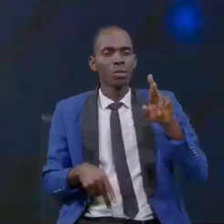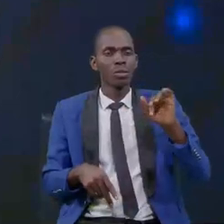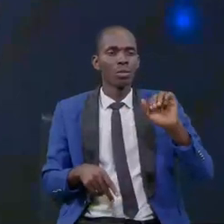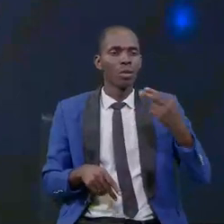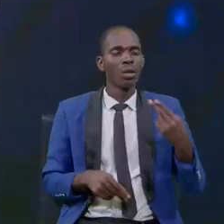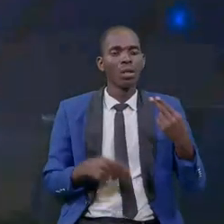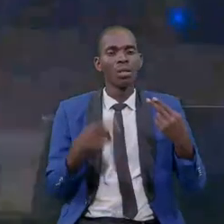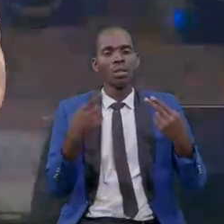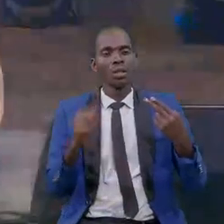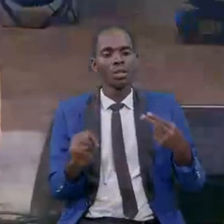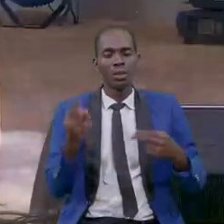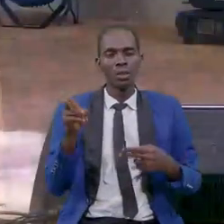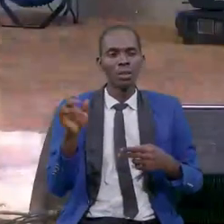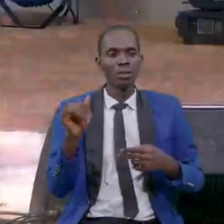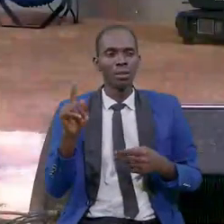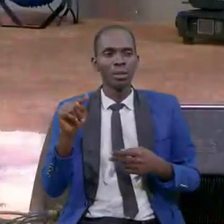le Héthien.